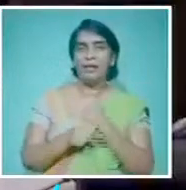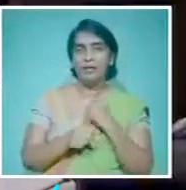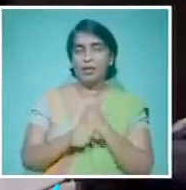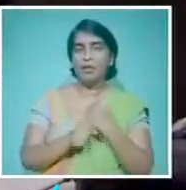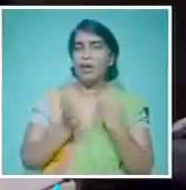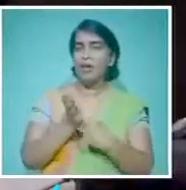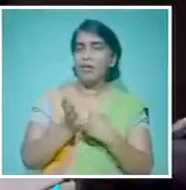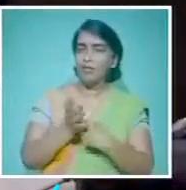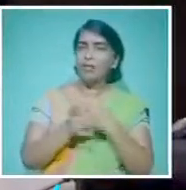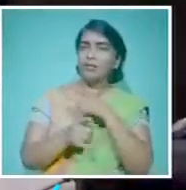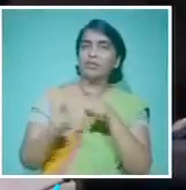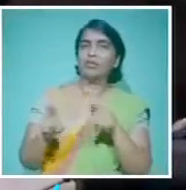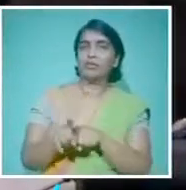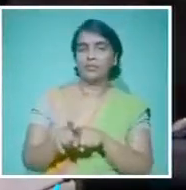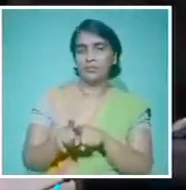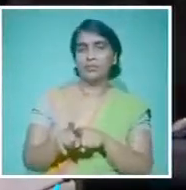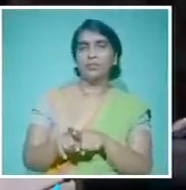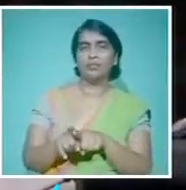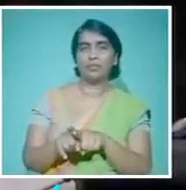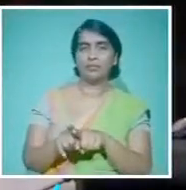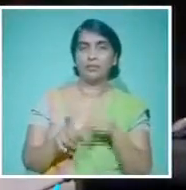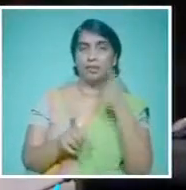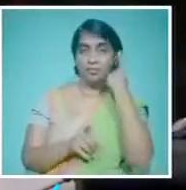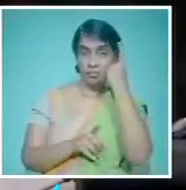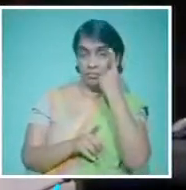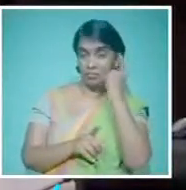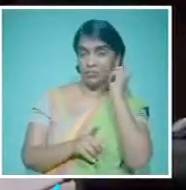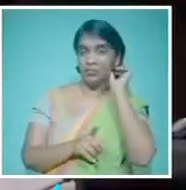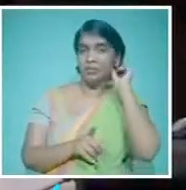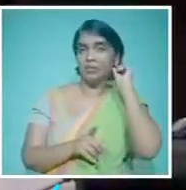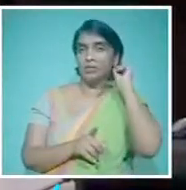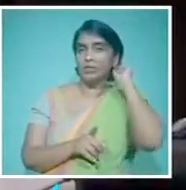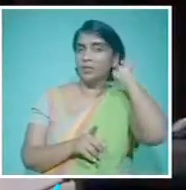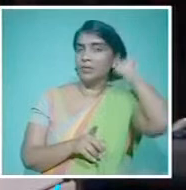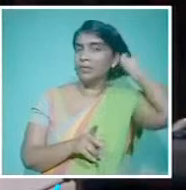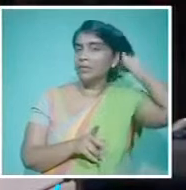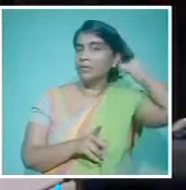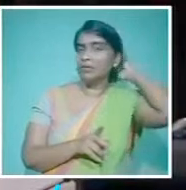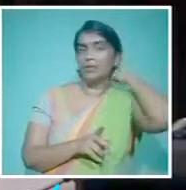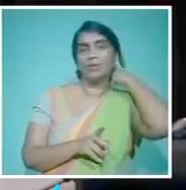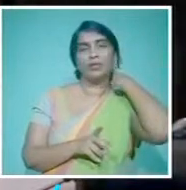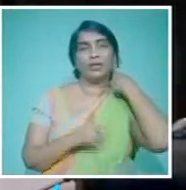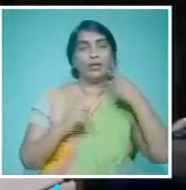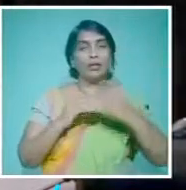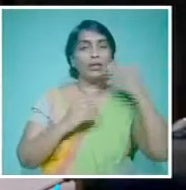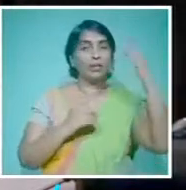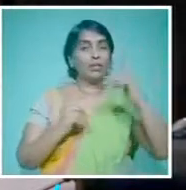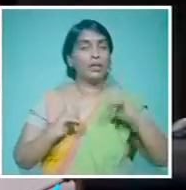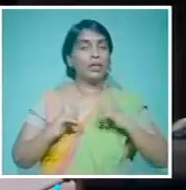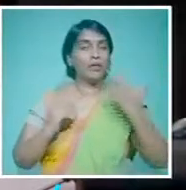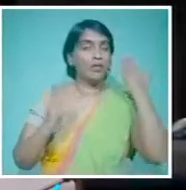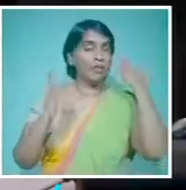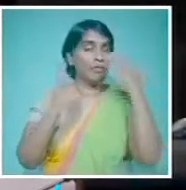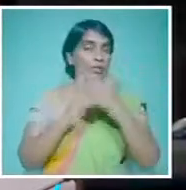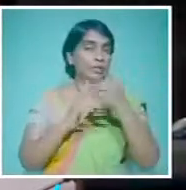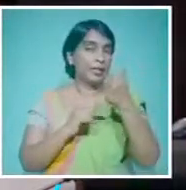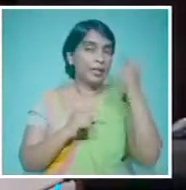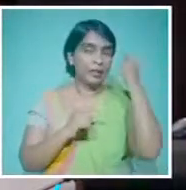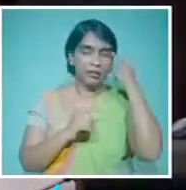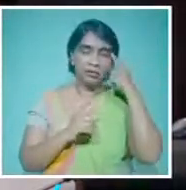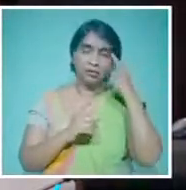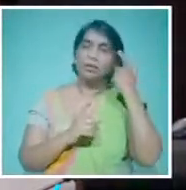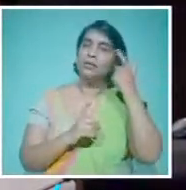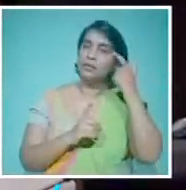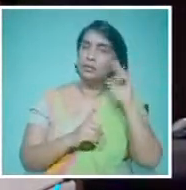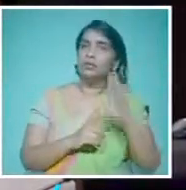Raupa Kimla wagi. Budhi itu gana hitana. Anak agate gana subawaadi wahitana aya. Kalpana